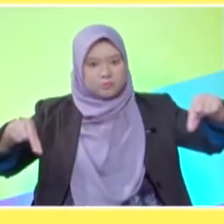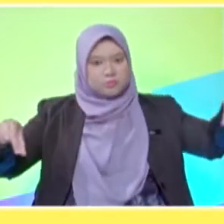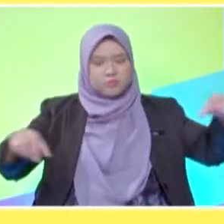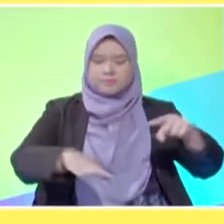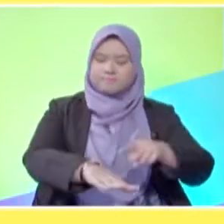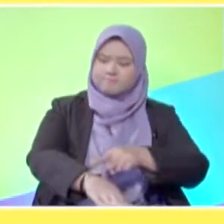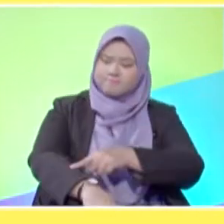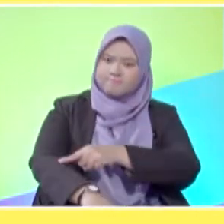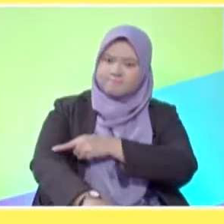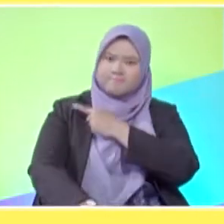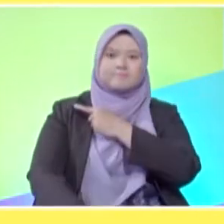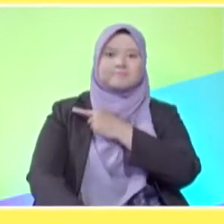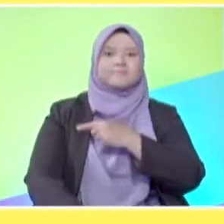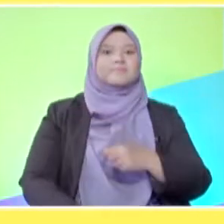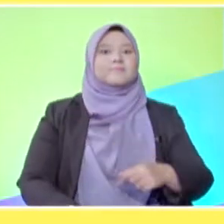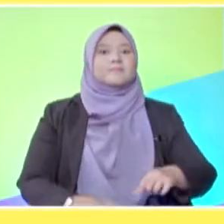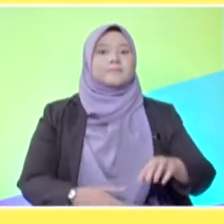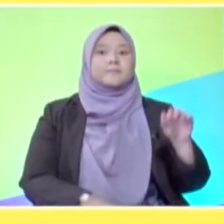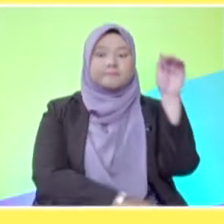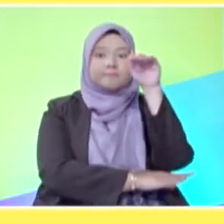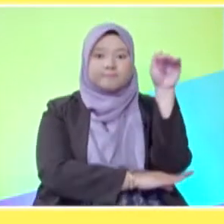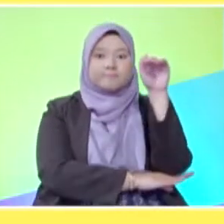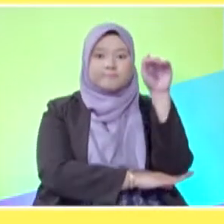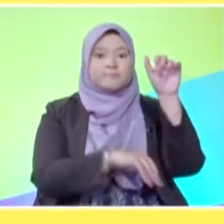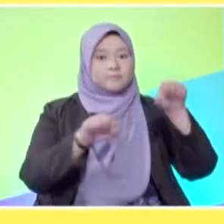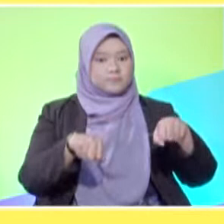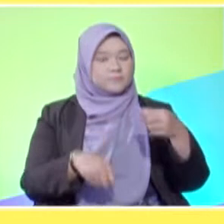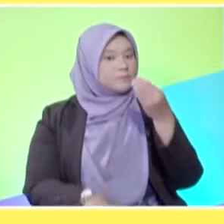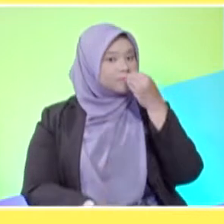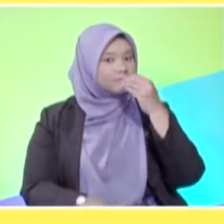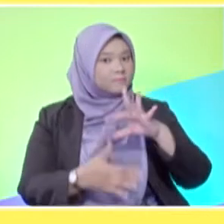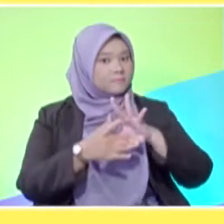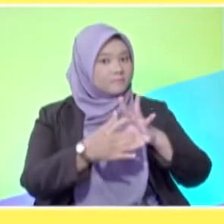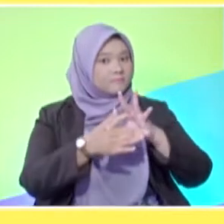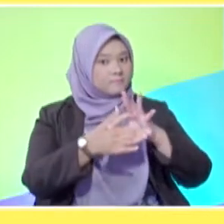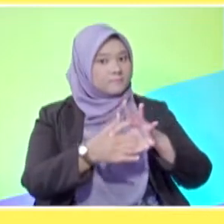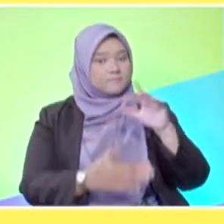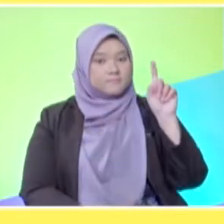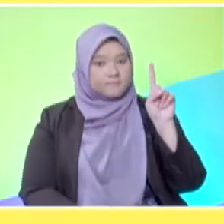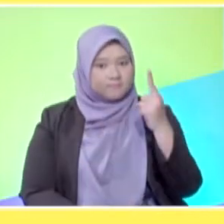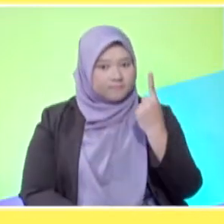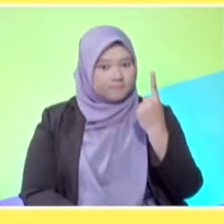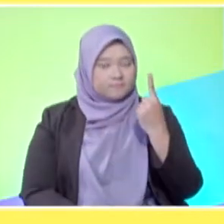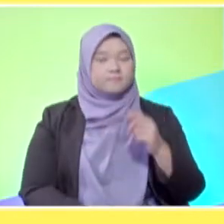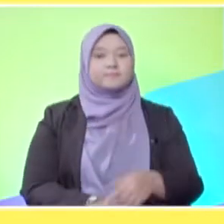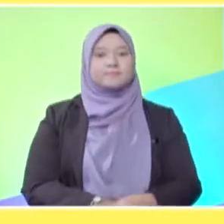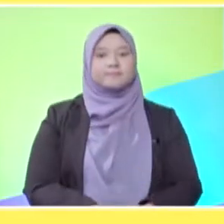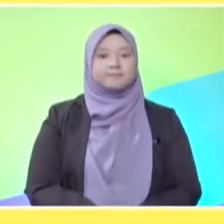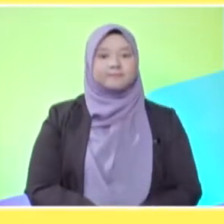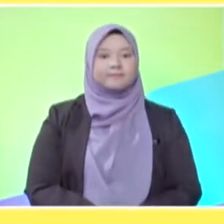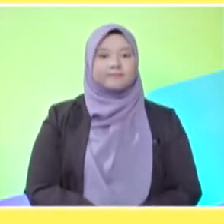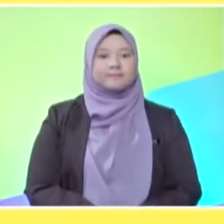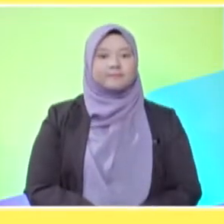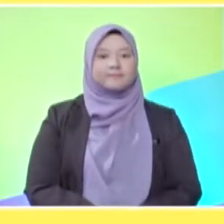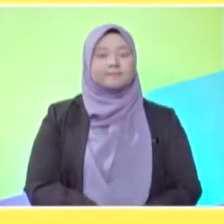masuk ada Olla yang membelit apapun jenis sunnah pula adalah Haiwan